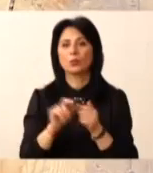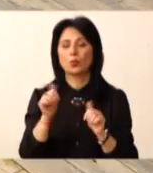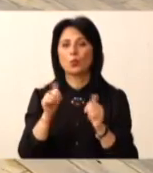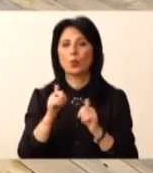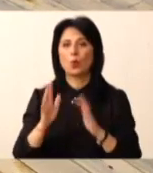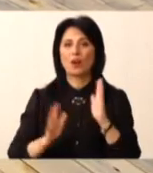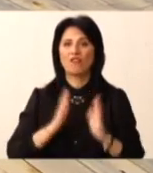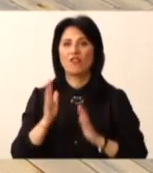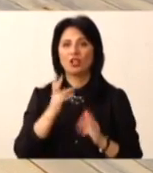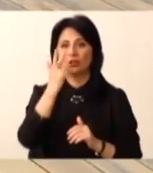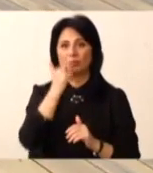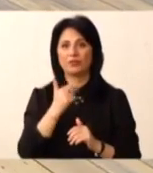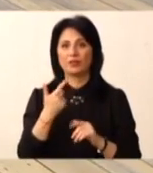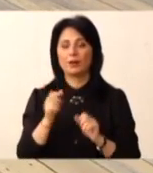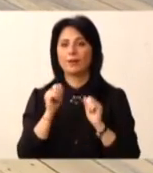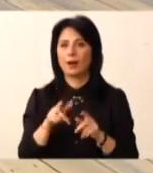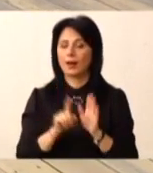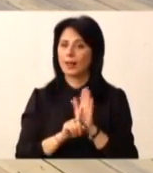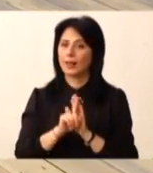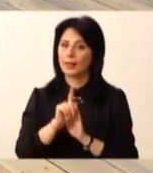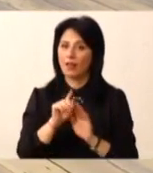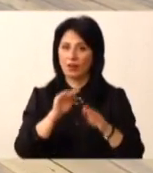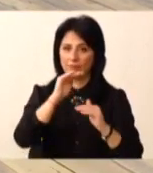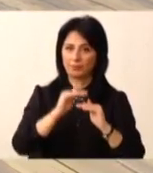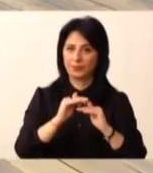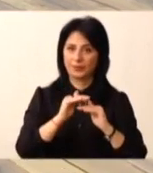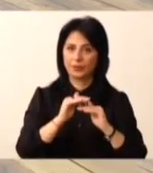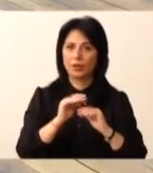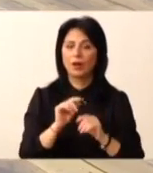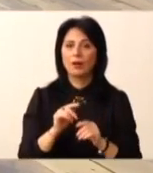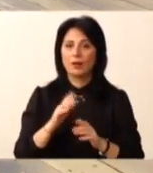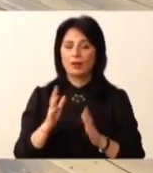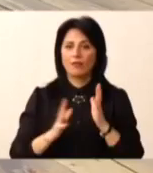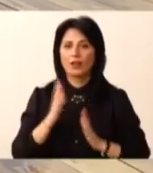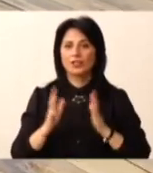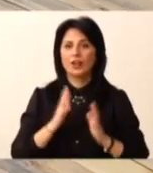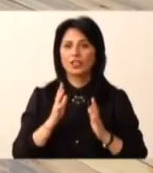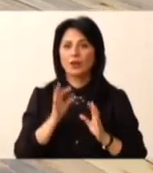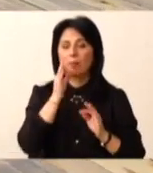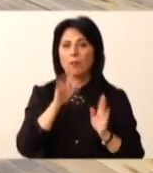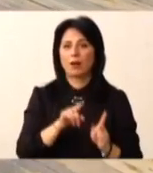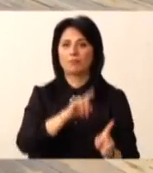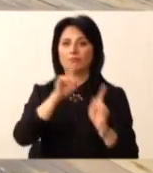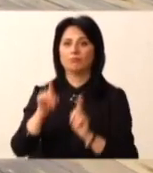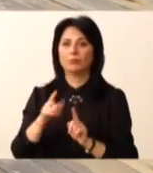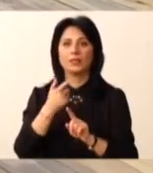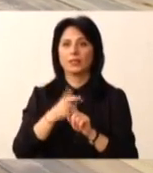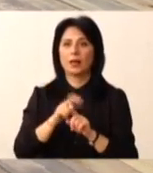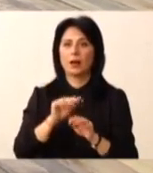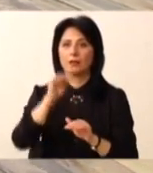როგორი გავარჯიშებულობის დონე გაქვთ. ამიტომ დაიწყეთ დაბლიდან, ჯერ მოამატეთ ტემპი და მერე შეგიძლიათ უკვე